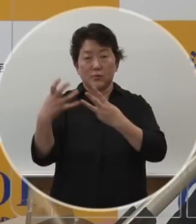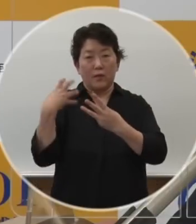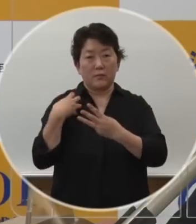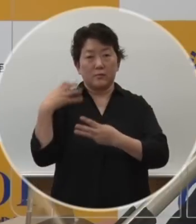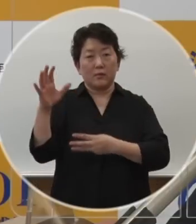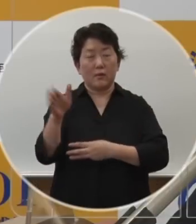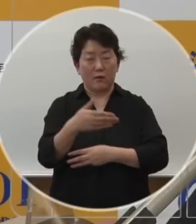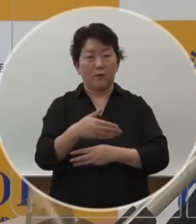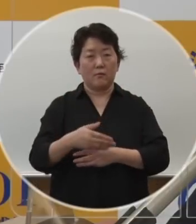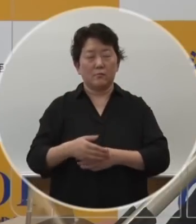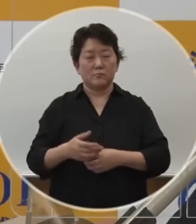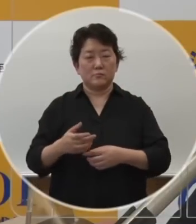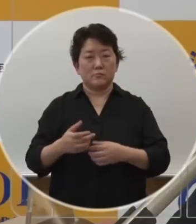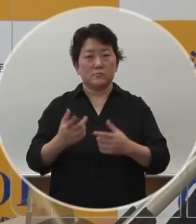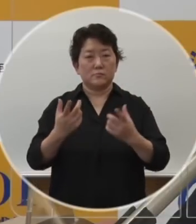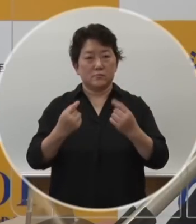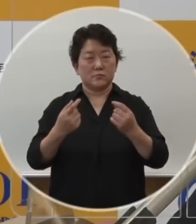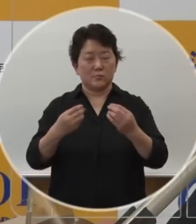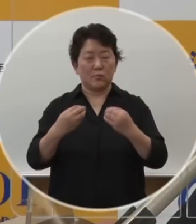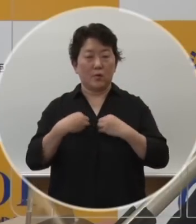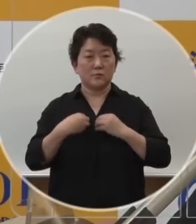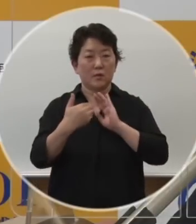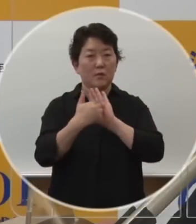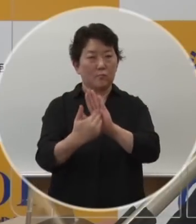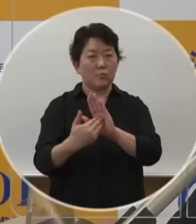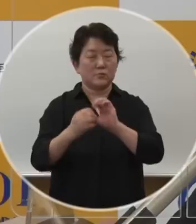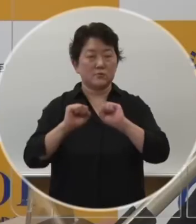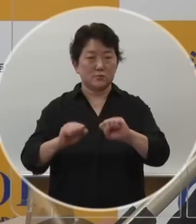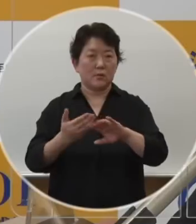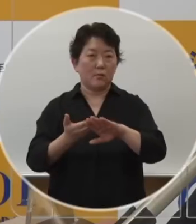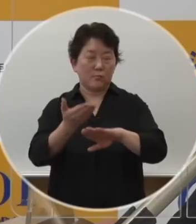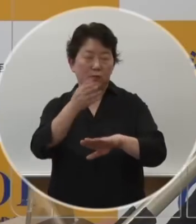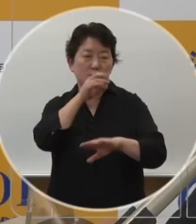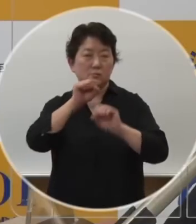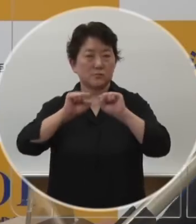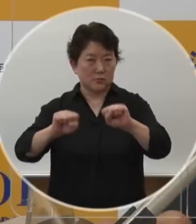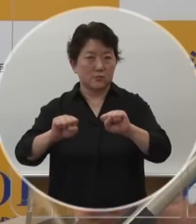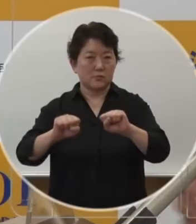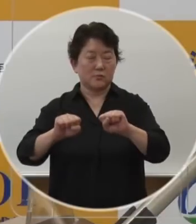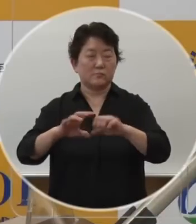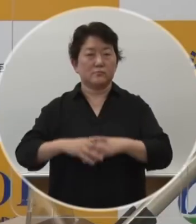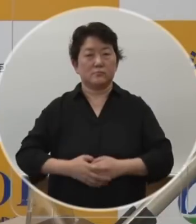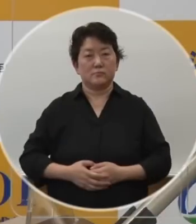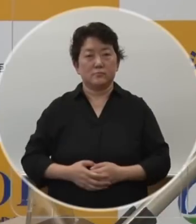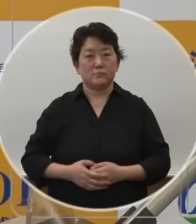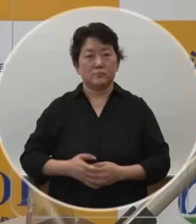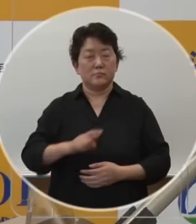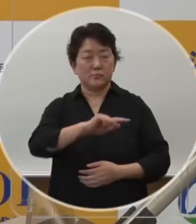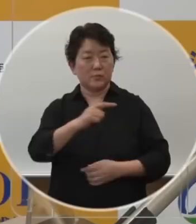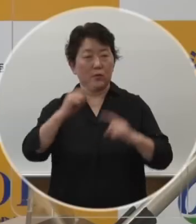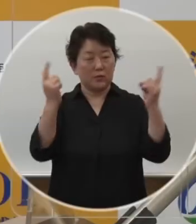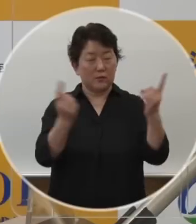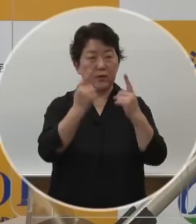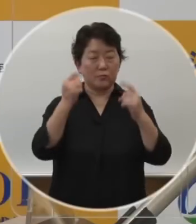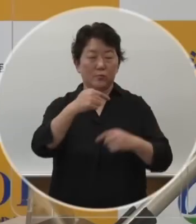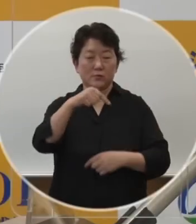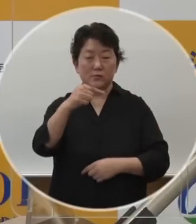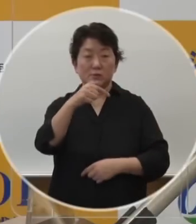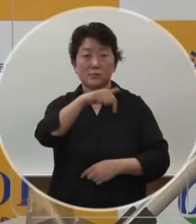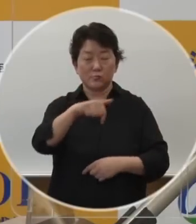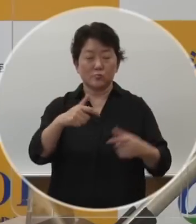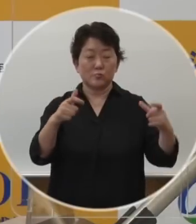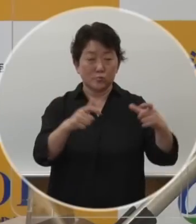は万全の感染防止対策を講じながら実施する、各種イベントは一部を縮